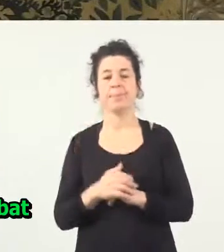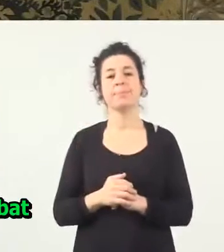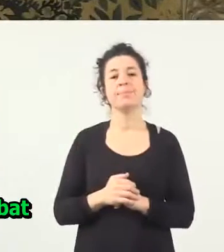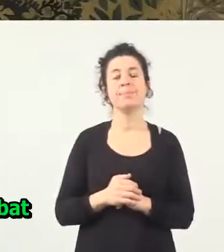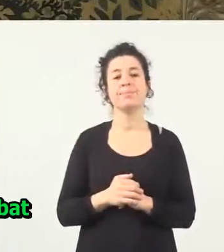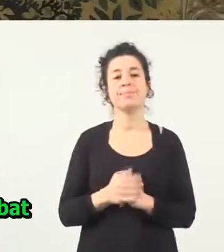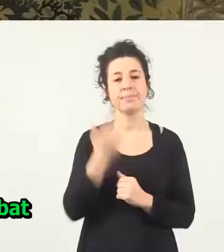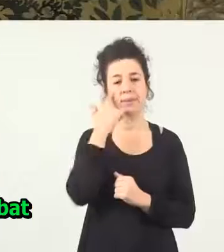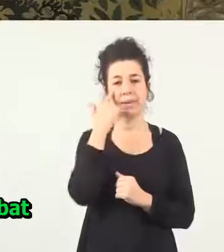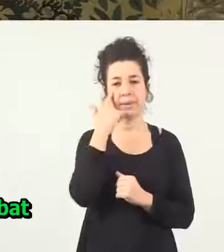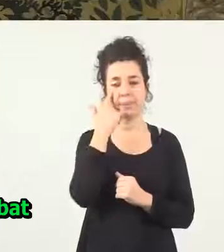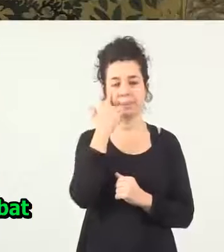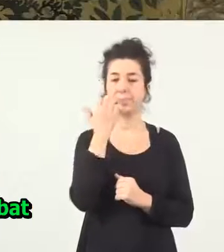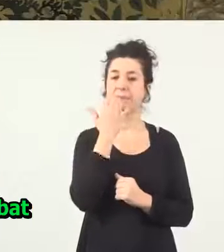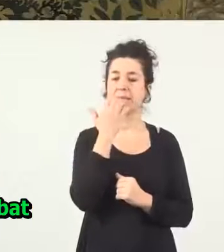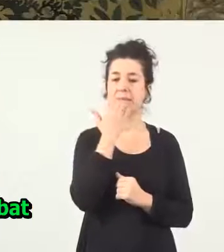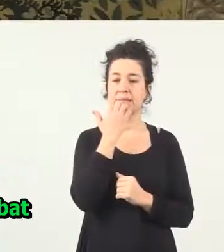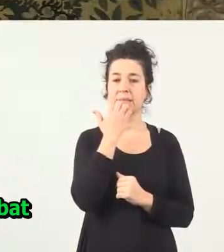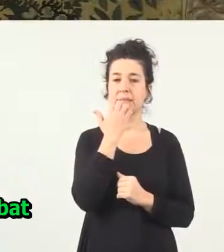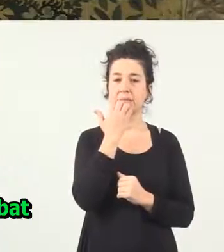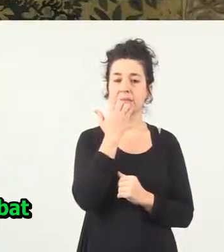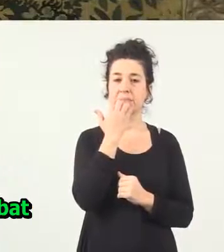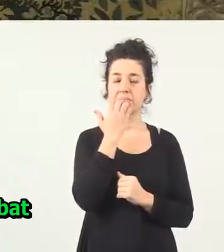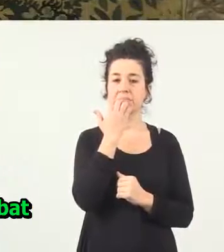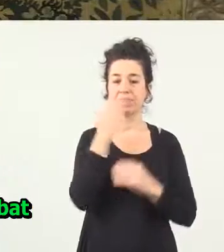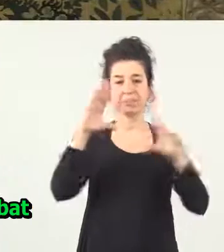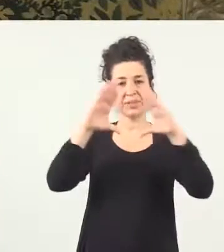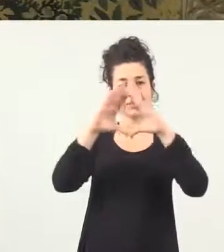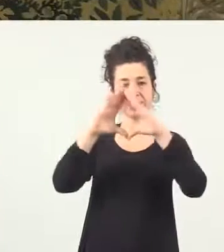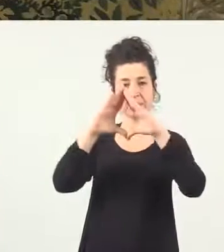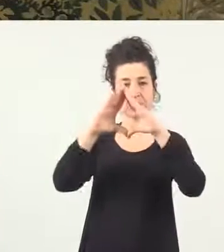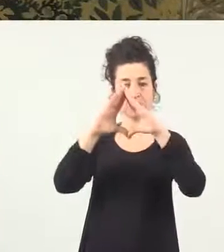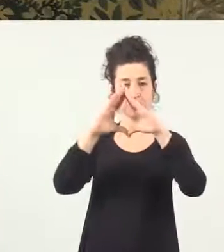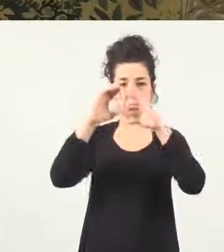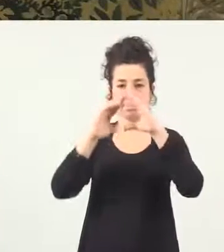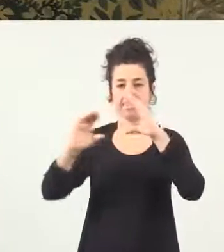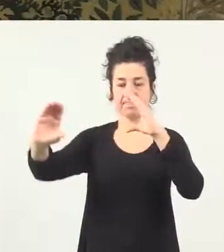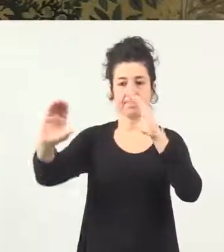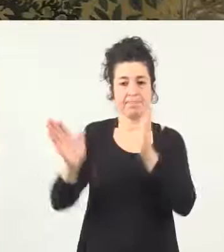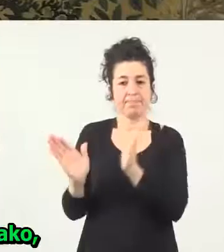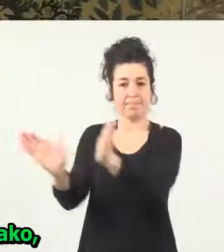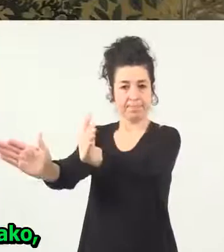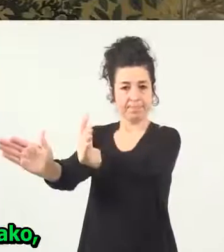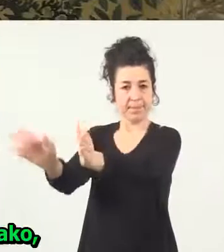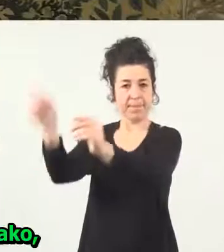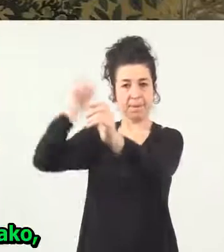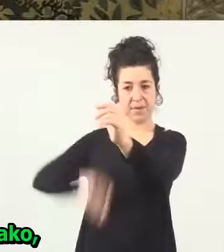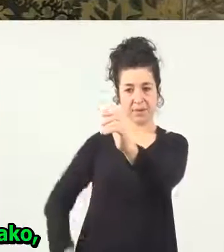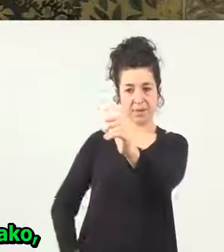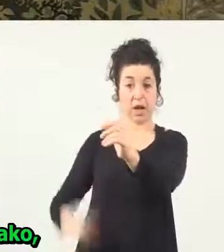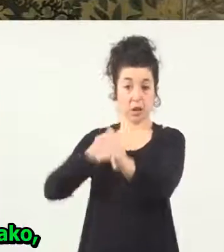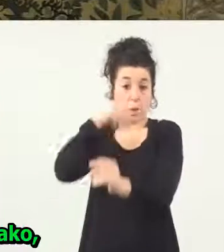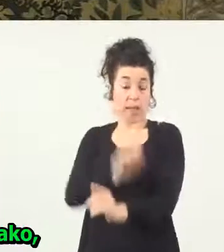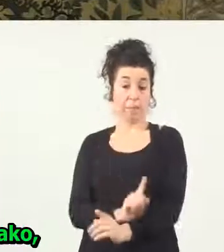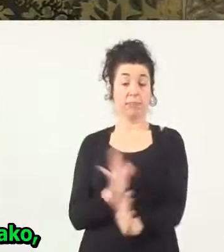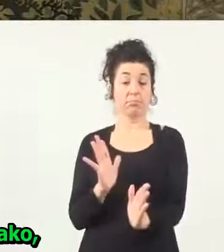badugu feminismoaren parte bat behintzat profesionalen eskuetan, egiten ari garen bezala, ni neu ere profesionala